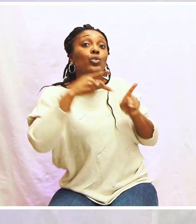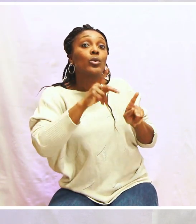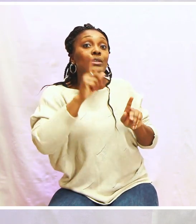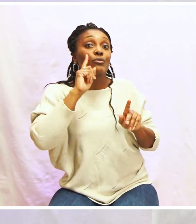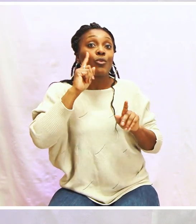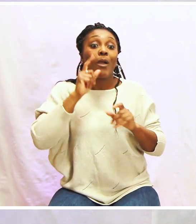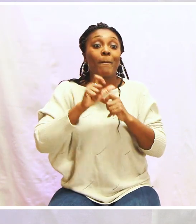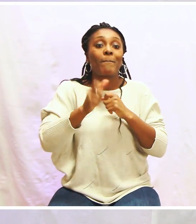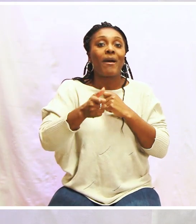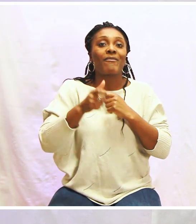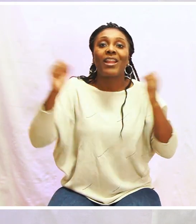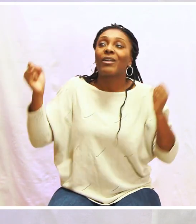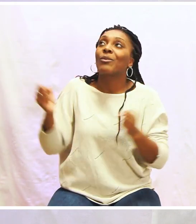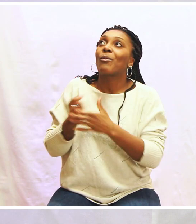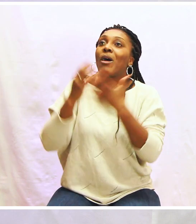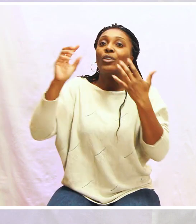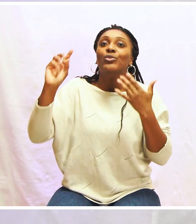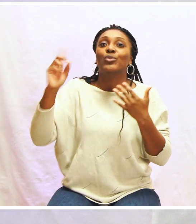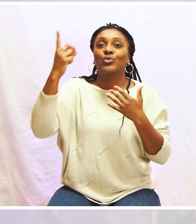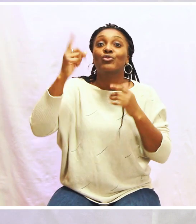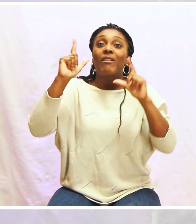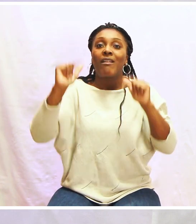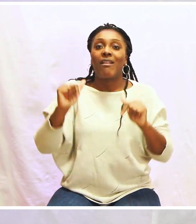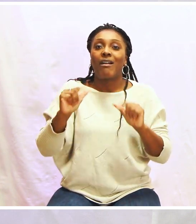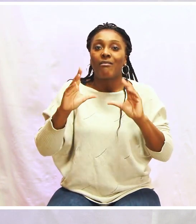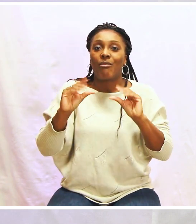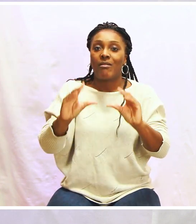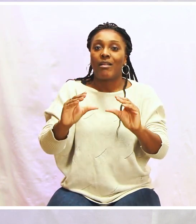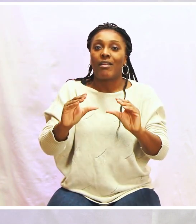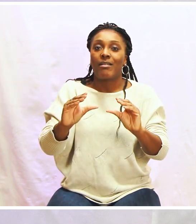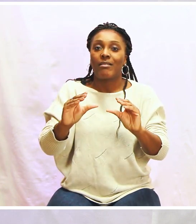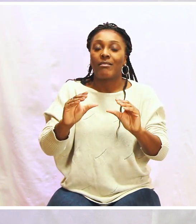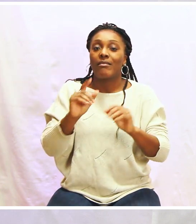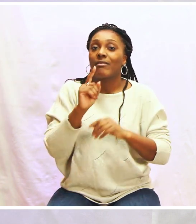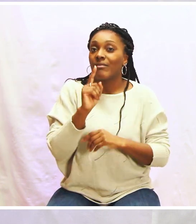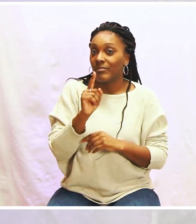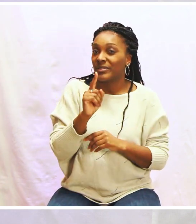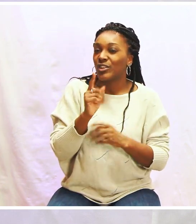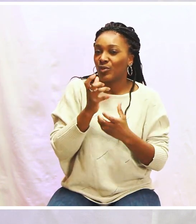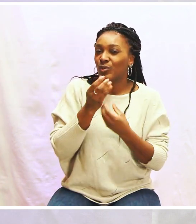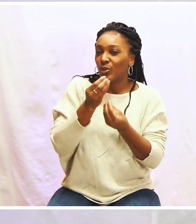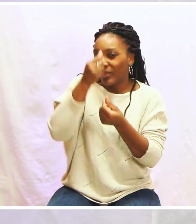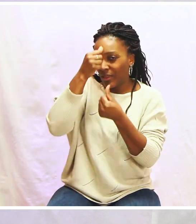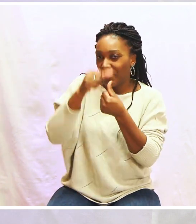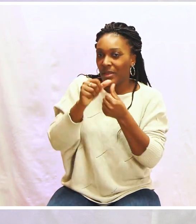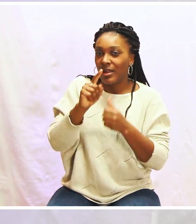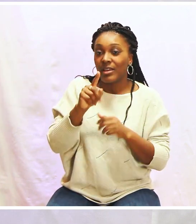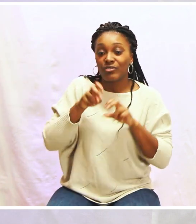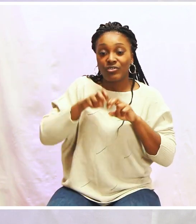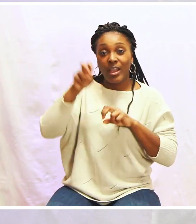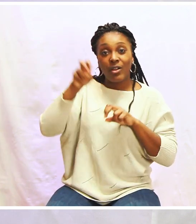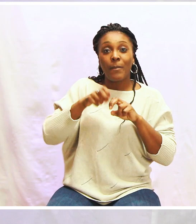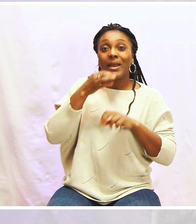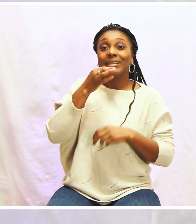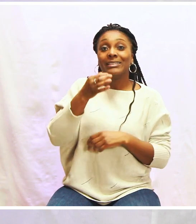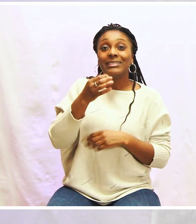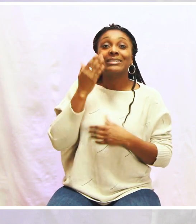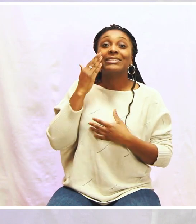révéler. Et j'aimerais te le rappeler. Et qu'est-ce que Jacob va déclarer? Si Dieu n'avait pas été avec